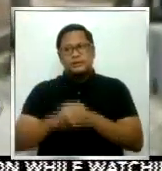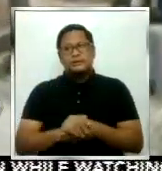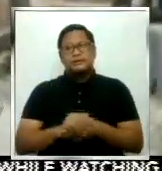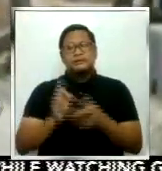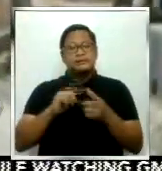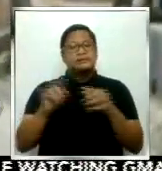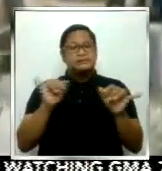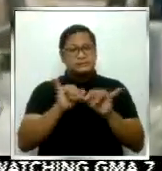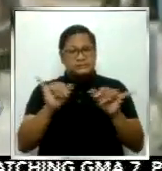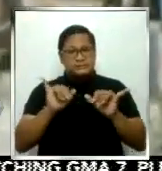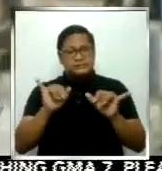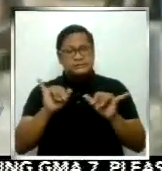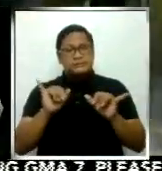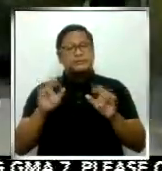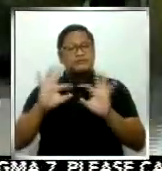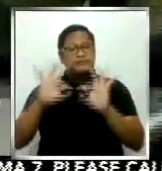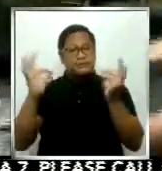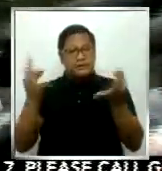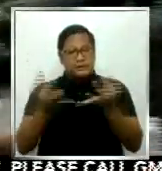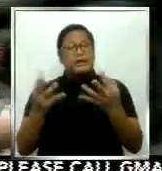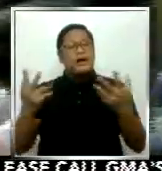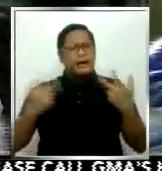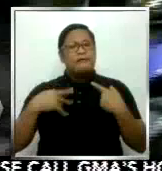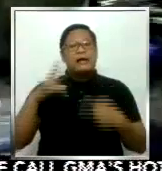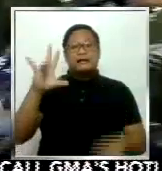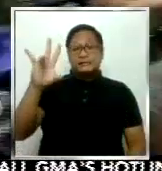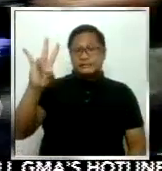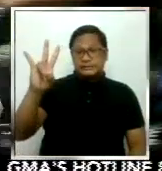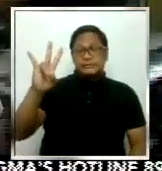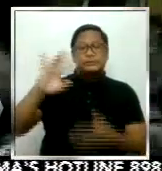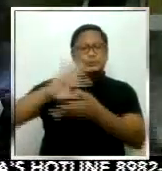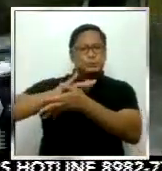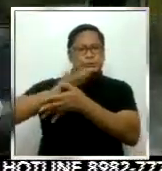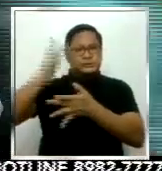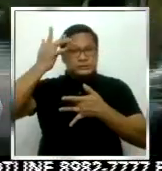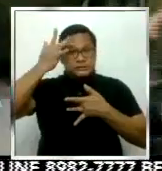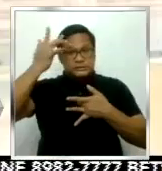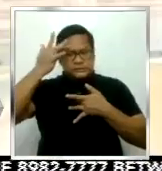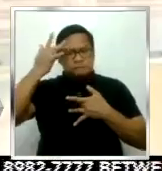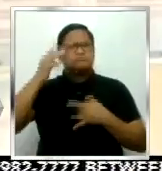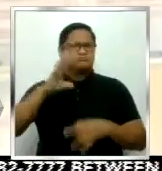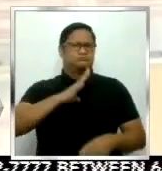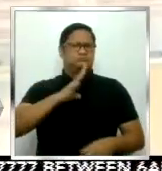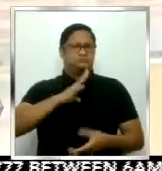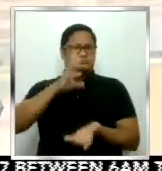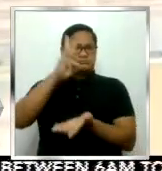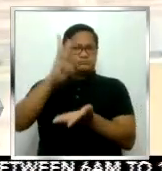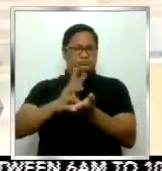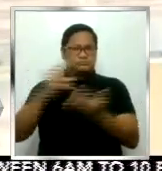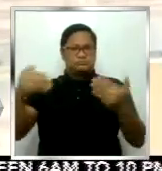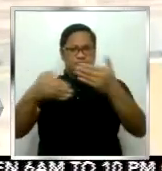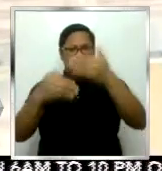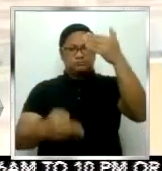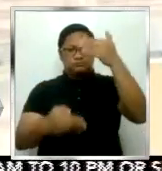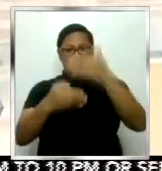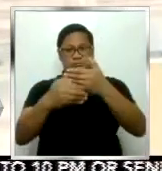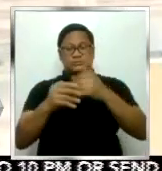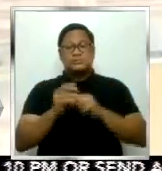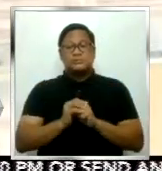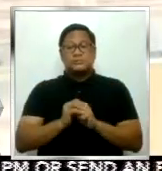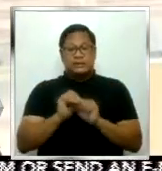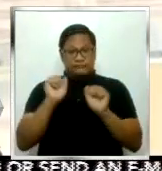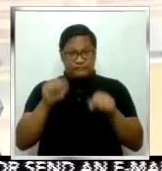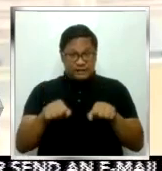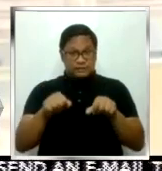Sa isang pamilya, 7 ang positibo sa sakit kaya ayos na rin daw na mag-localized ECQ. Kung makakatulong po para mabawasan po